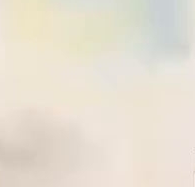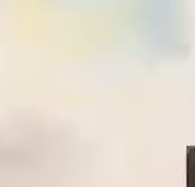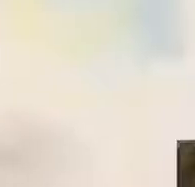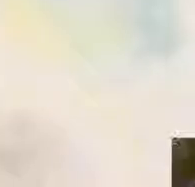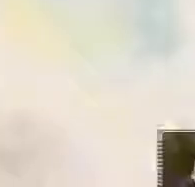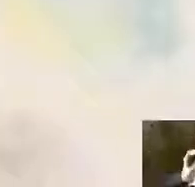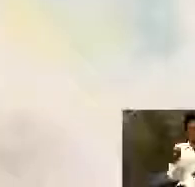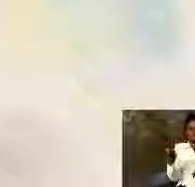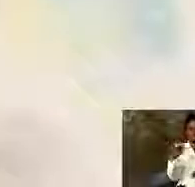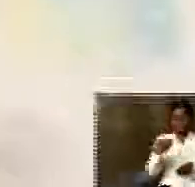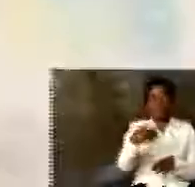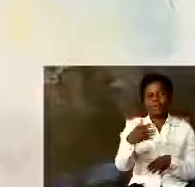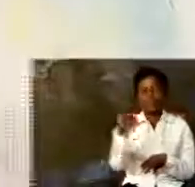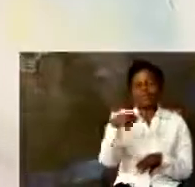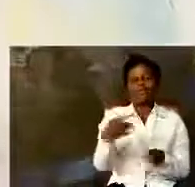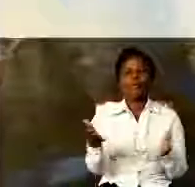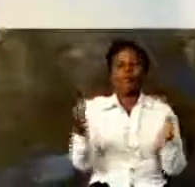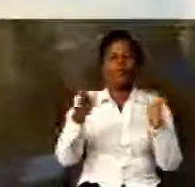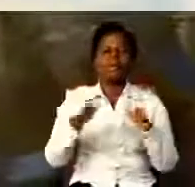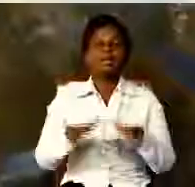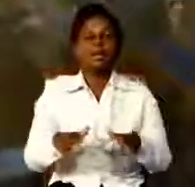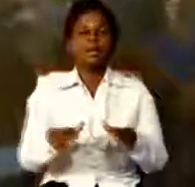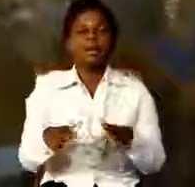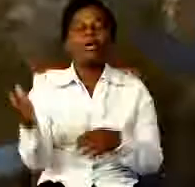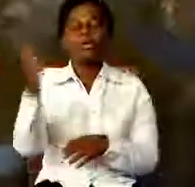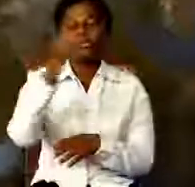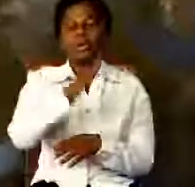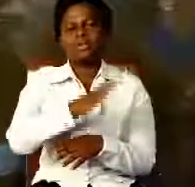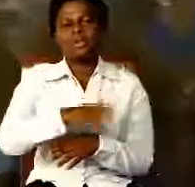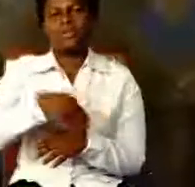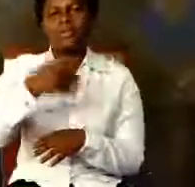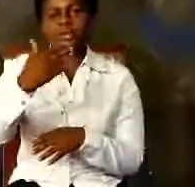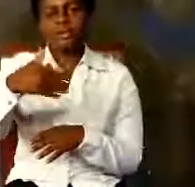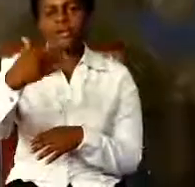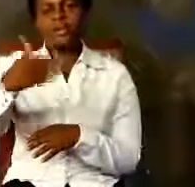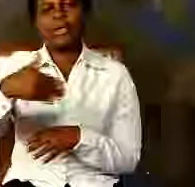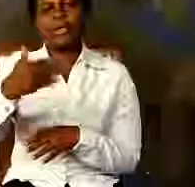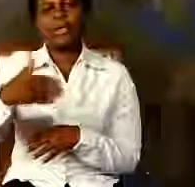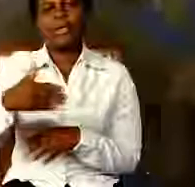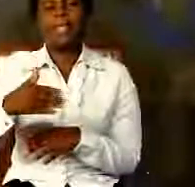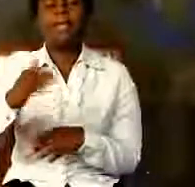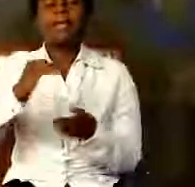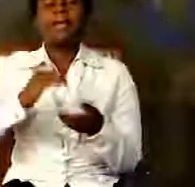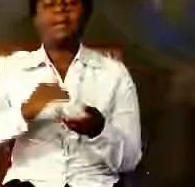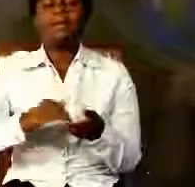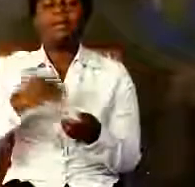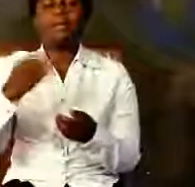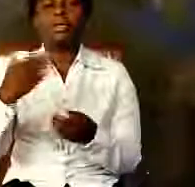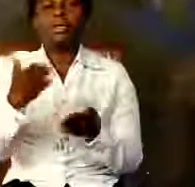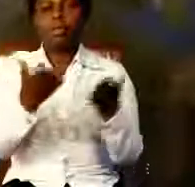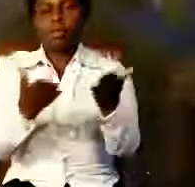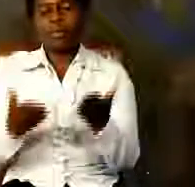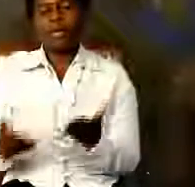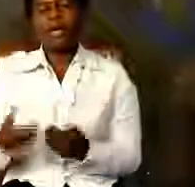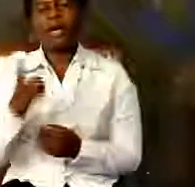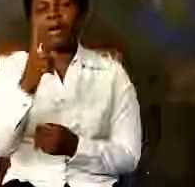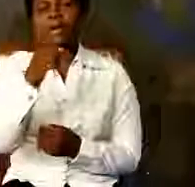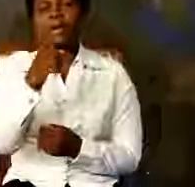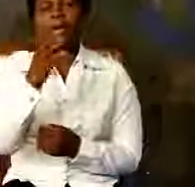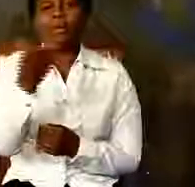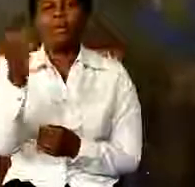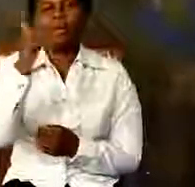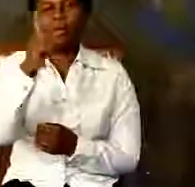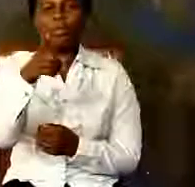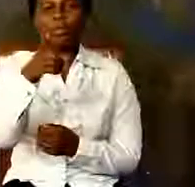ambavyo vimeendelea kuwa mbaraka kwa siku kadri zinavyoendelea, na tunaendelea kukualika wewe ambaye uko